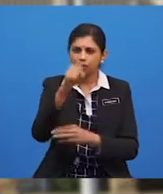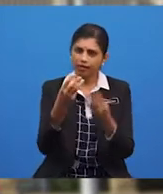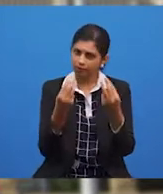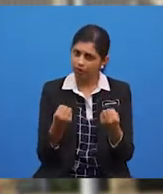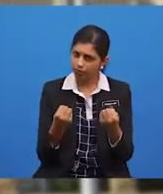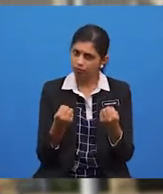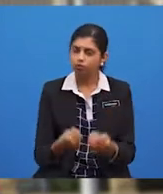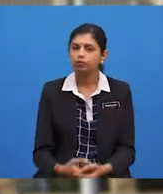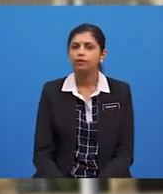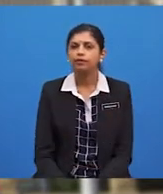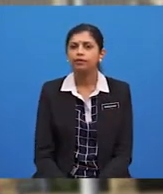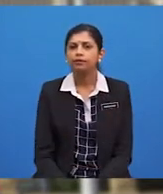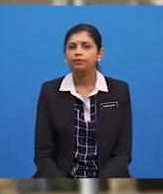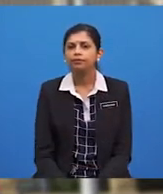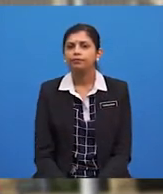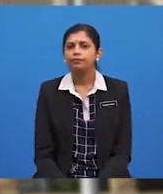tepat.